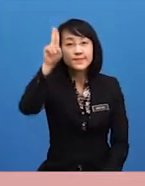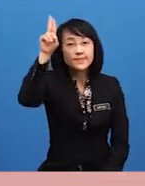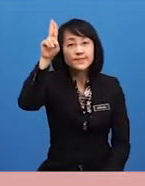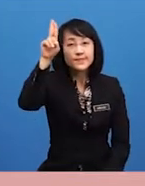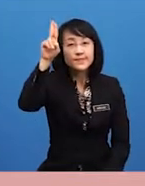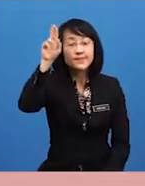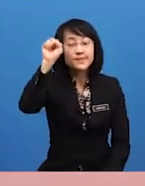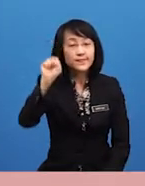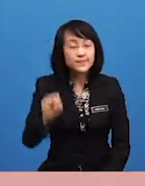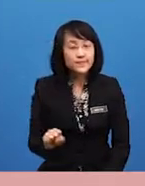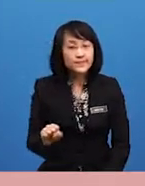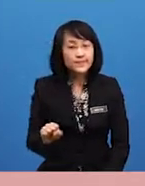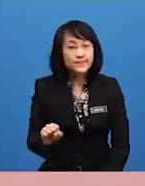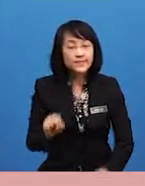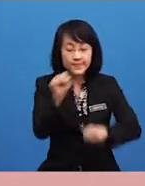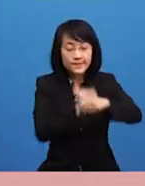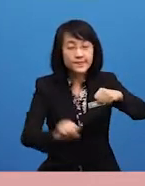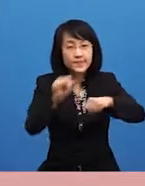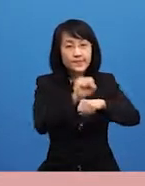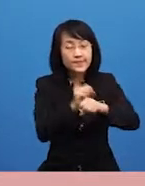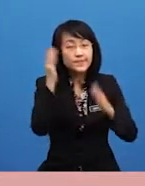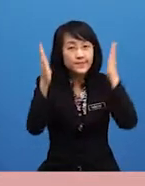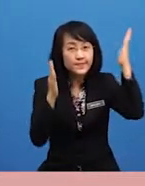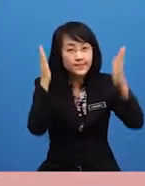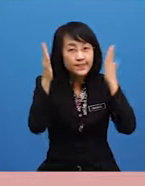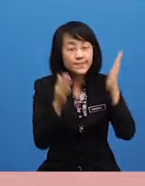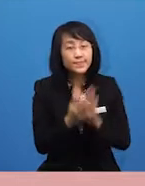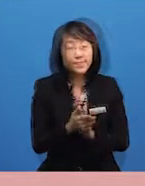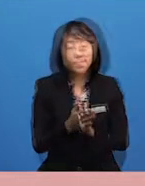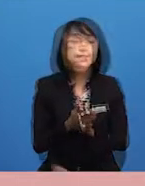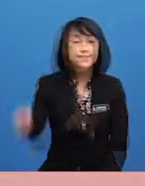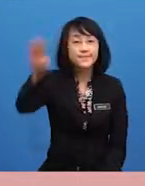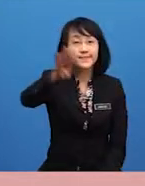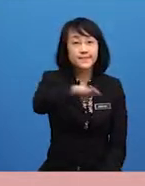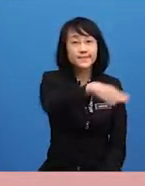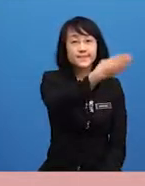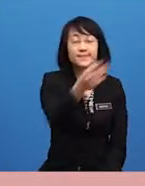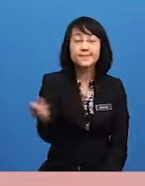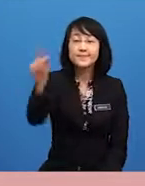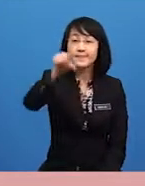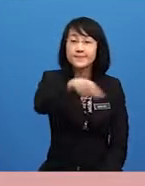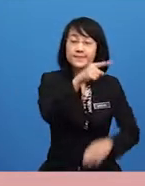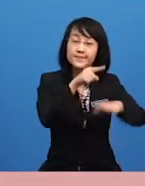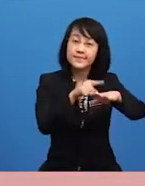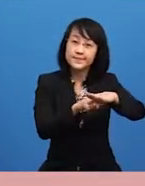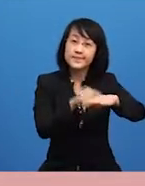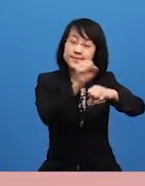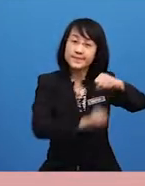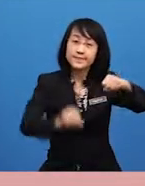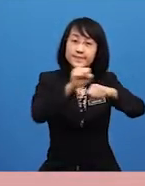ke selatan semenanjung Malaysia. Banjaran gunung di semenanjung